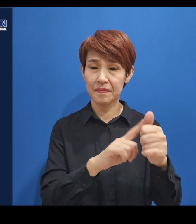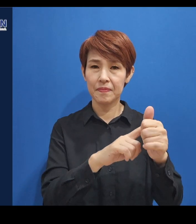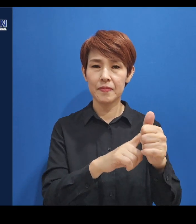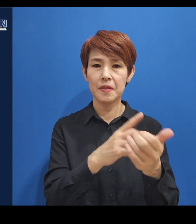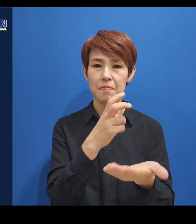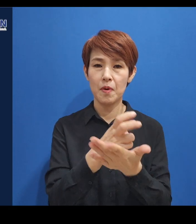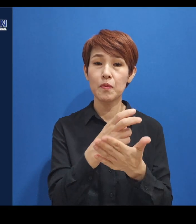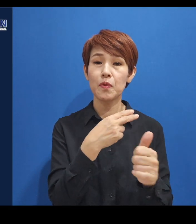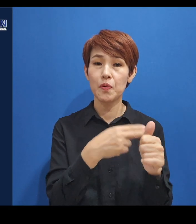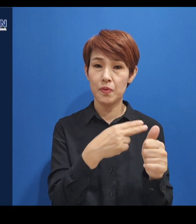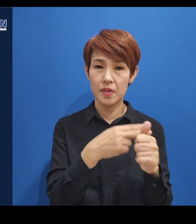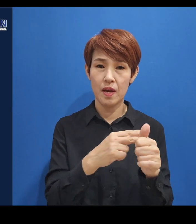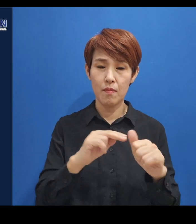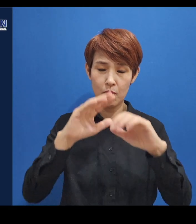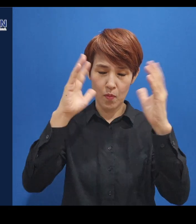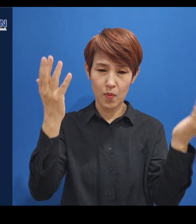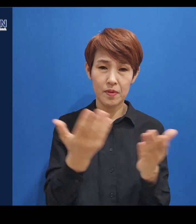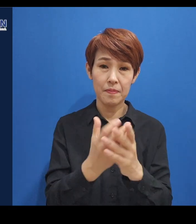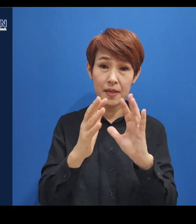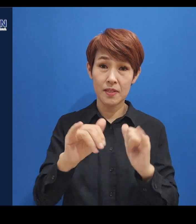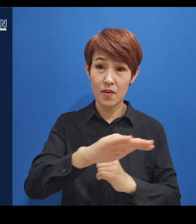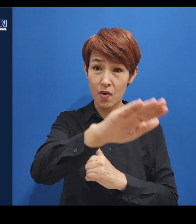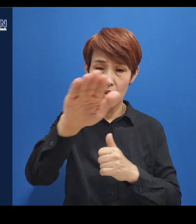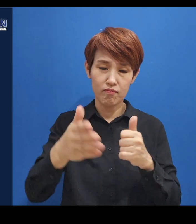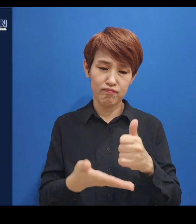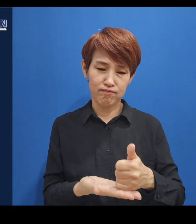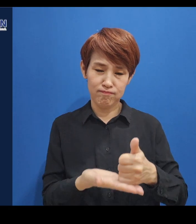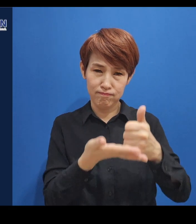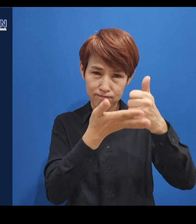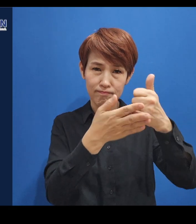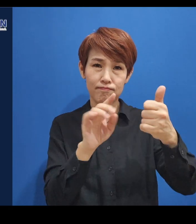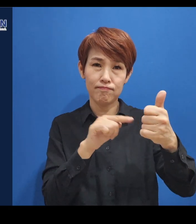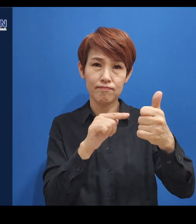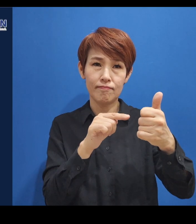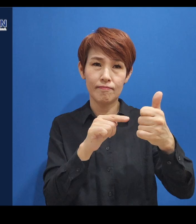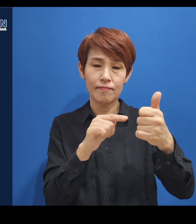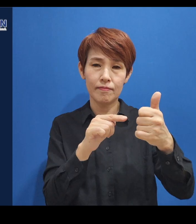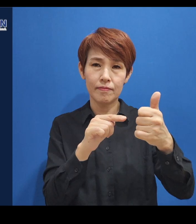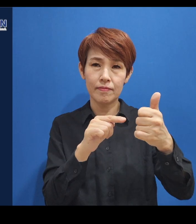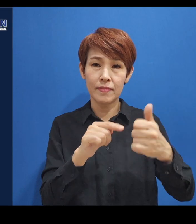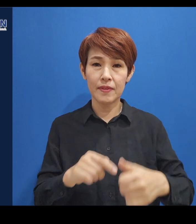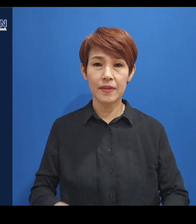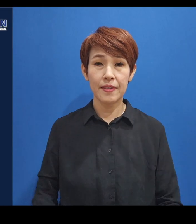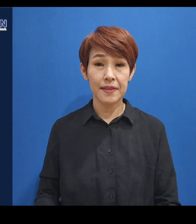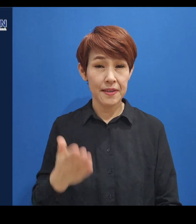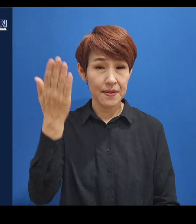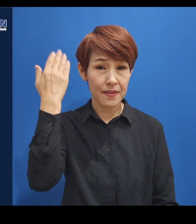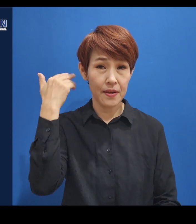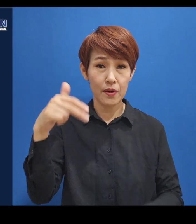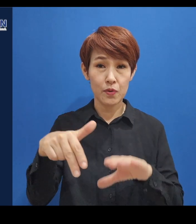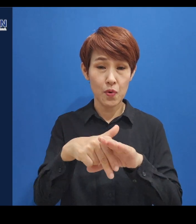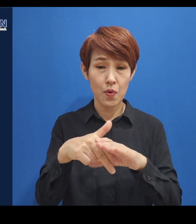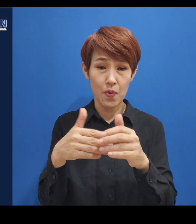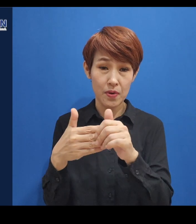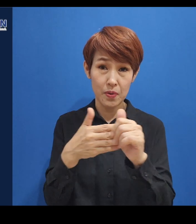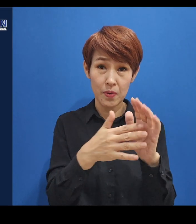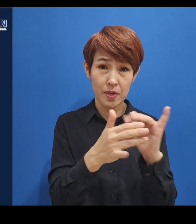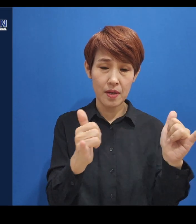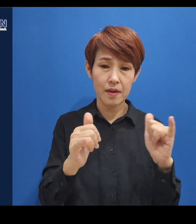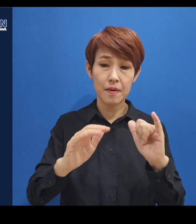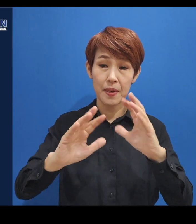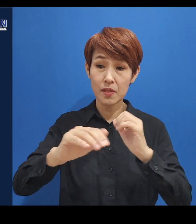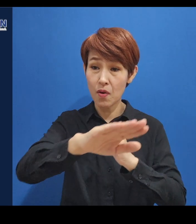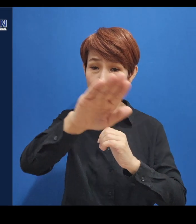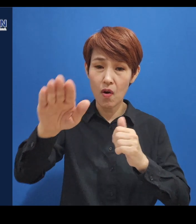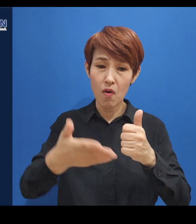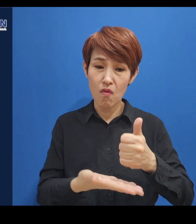교사로 모든 백성에게 존경을 받는 자라. 당시의 종교 지도자들은 백성으로부터 존경받지 못했어요.